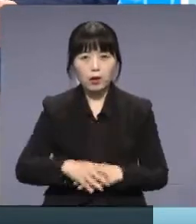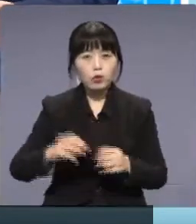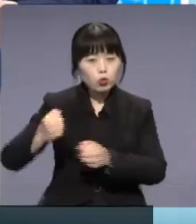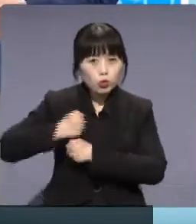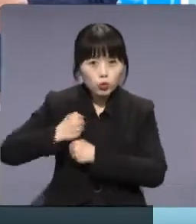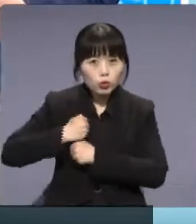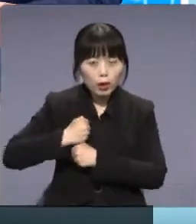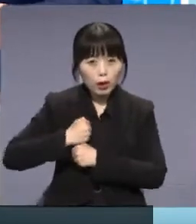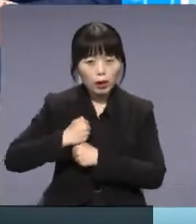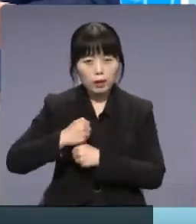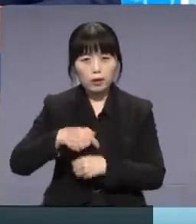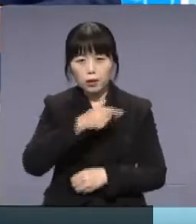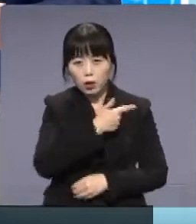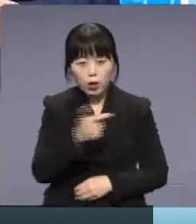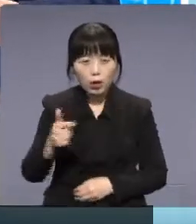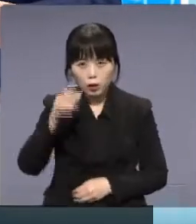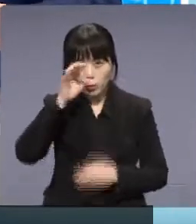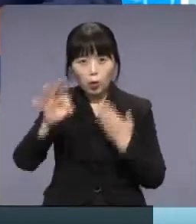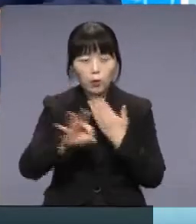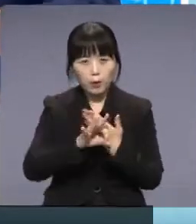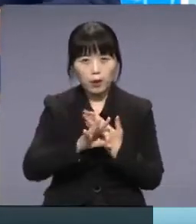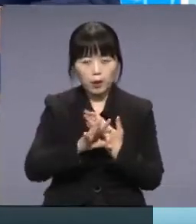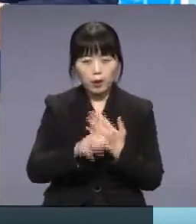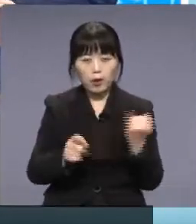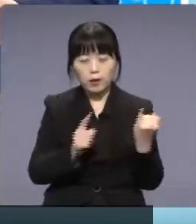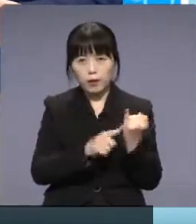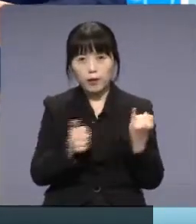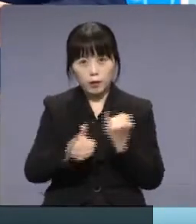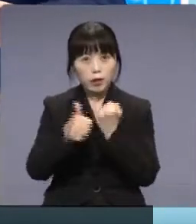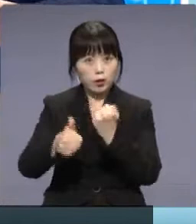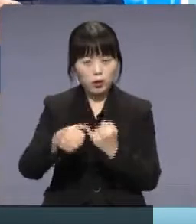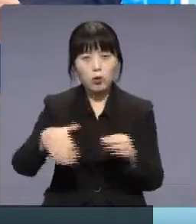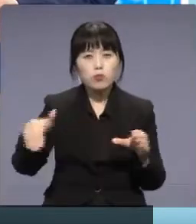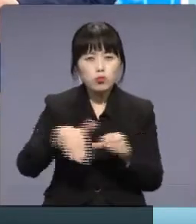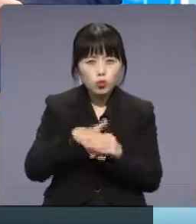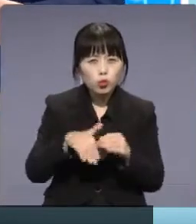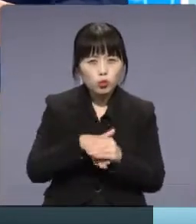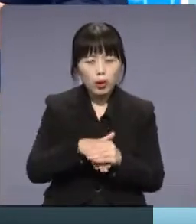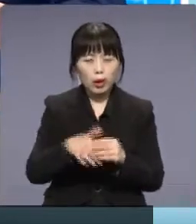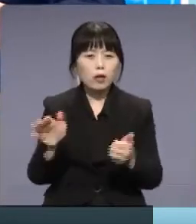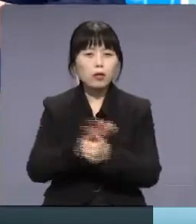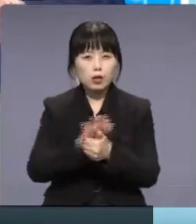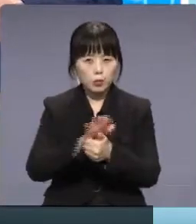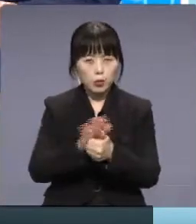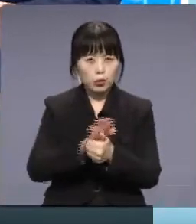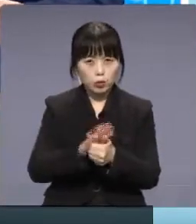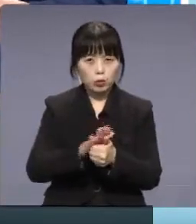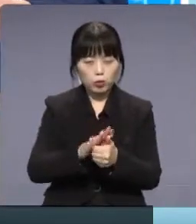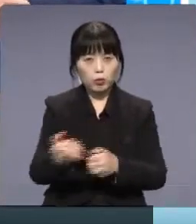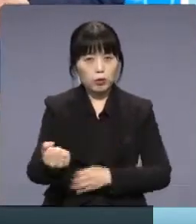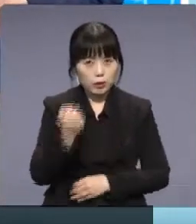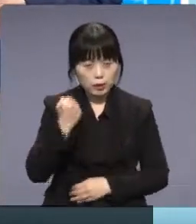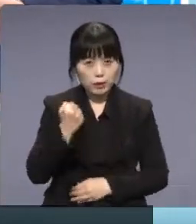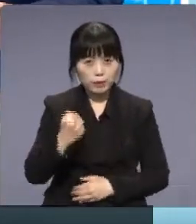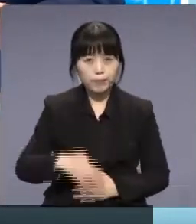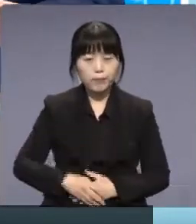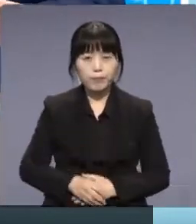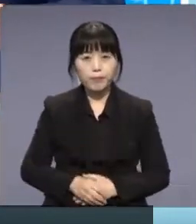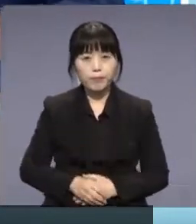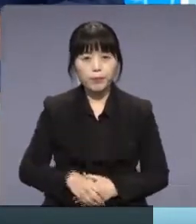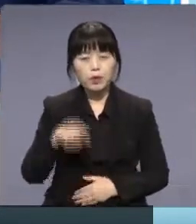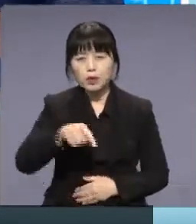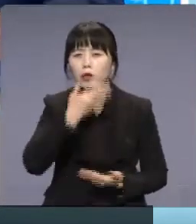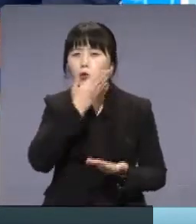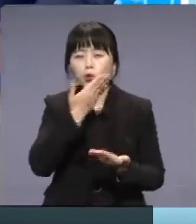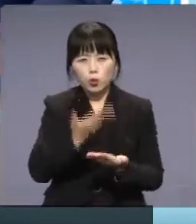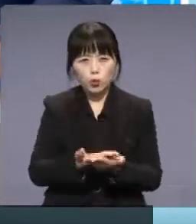군사나 국방처럼 이런 하드 파워도 중요하지만 예. 또 이게 문화라든지 이런 소프트 파워 있잖아요. 로우 폴리틱스 이런 것도 이게